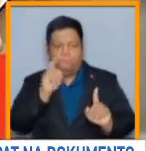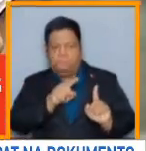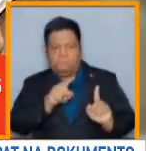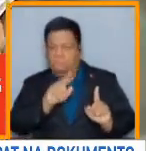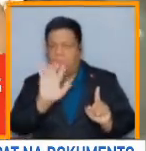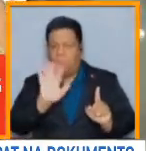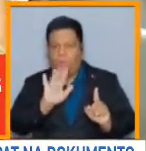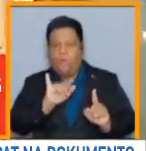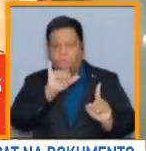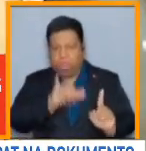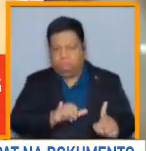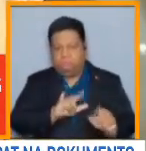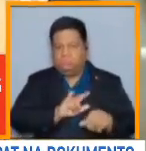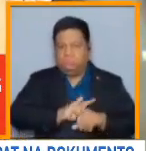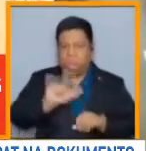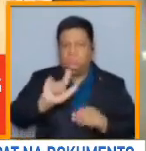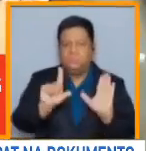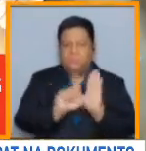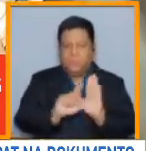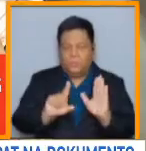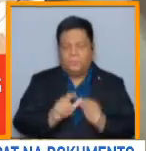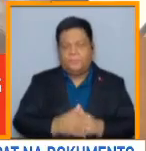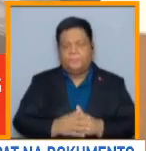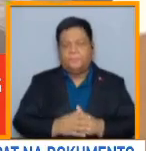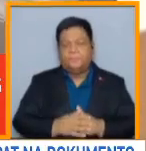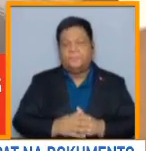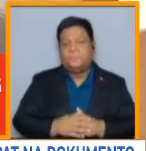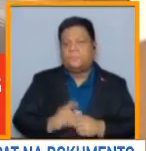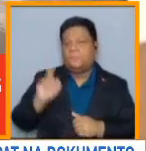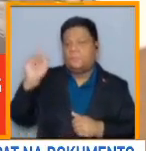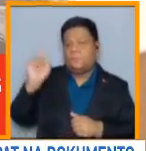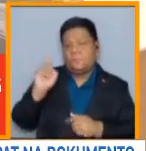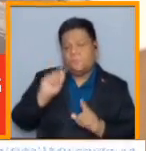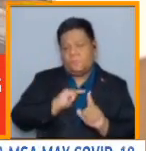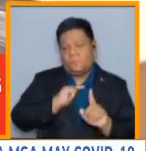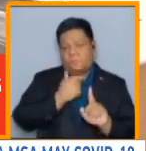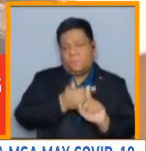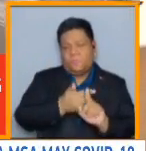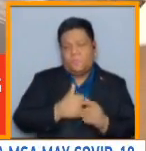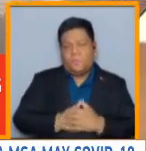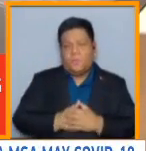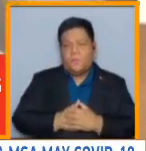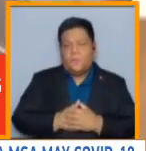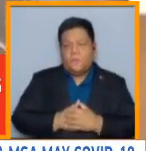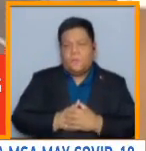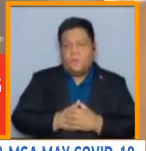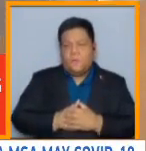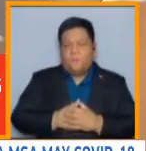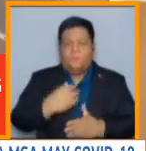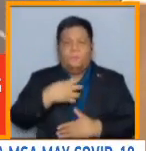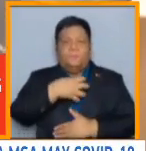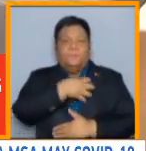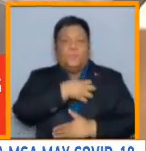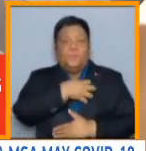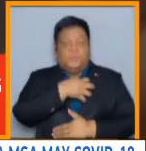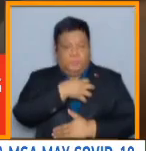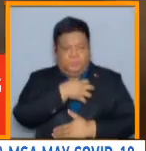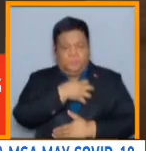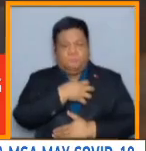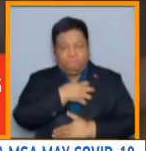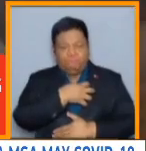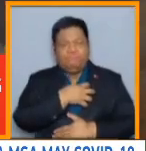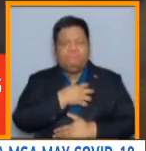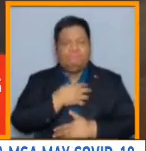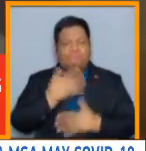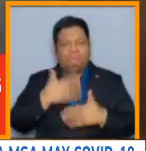Inihahanda na ng PNP CIDG ang paghahain ng whole departure order sa tinaguriang Poblacion Girl na kinilala ng PNP na si